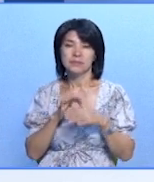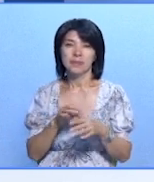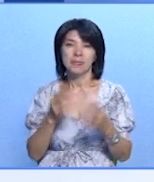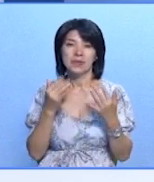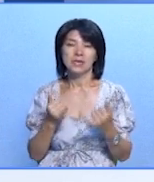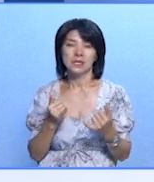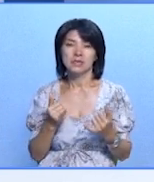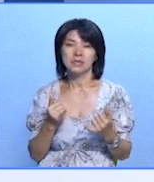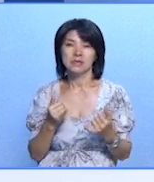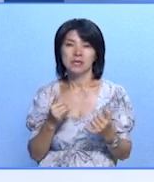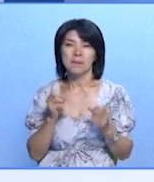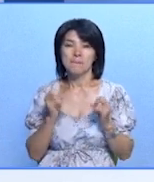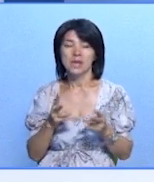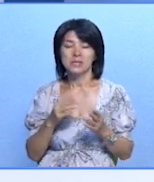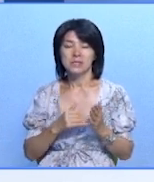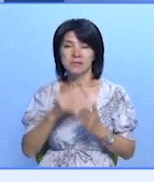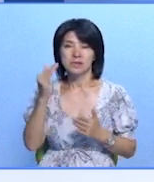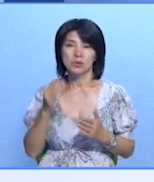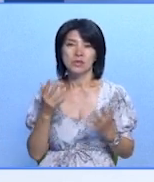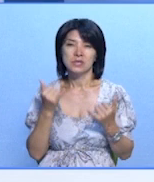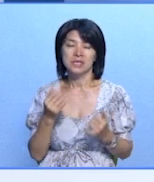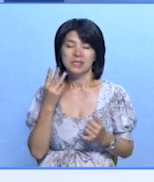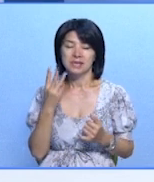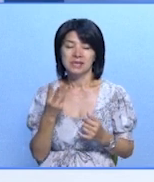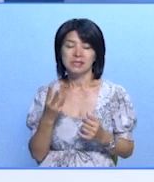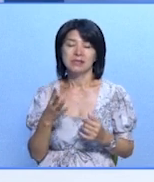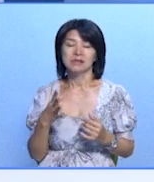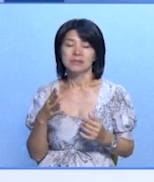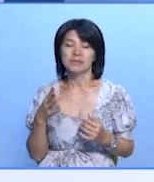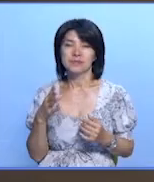қауіптілігі жоғары болып саналатын үшінші дәрежелі өрт деп тіркелген.